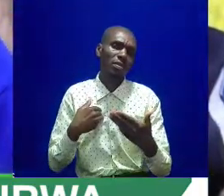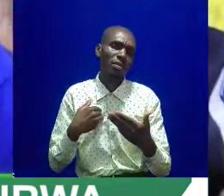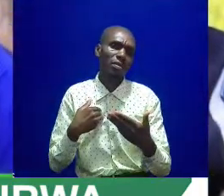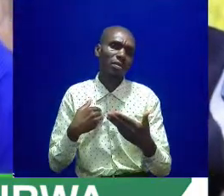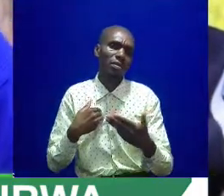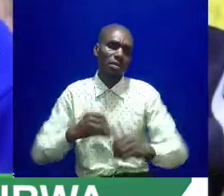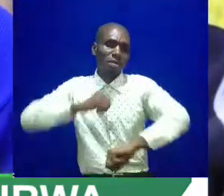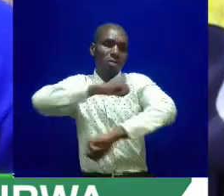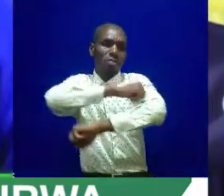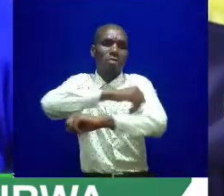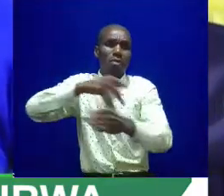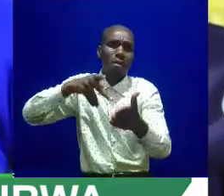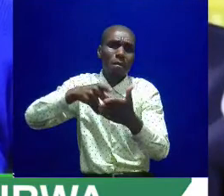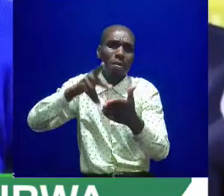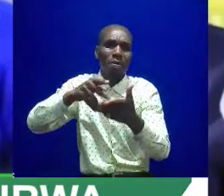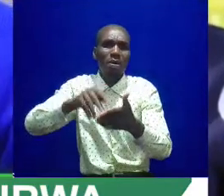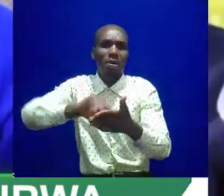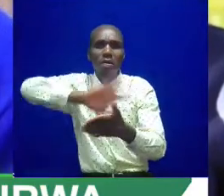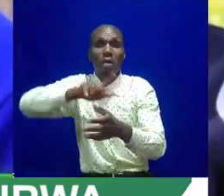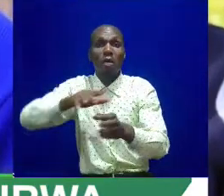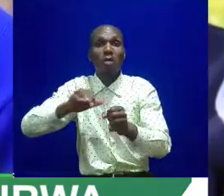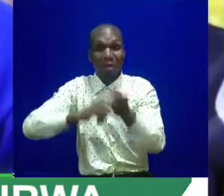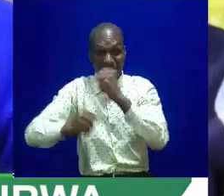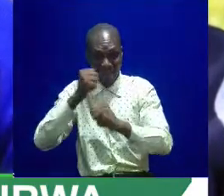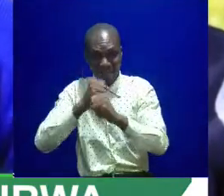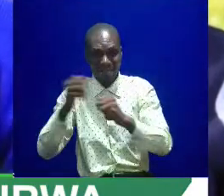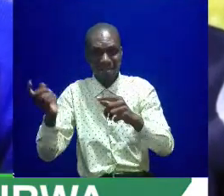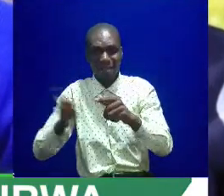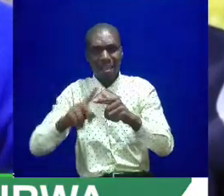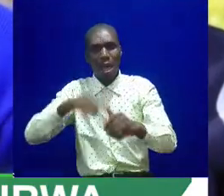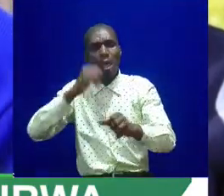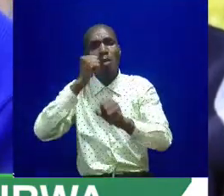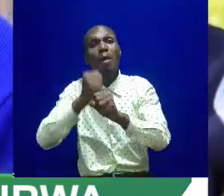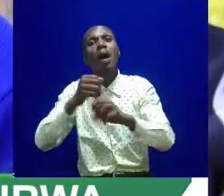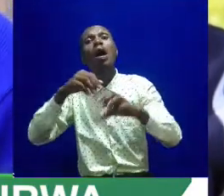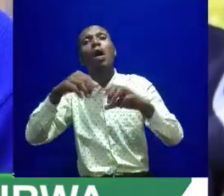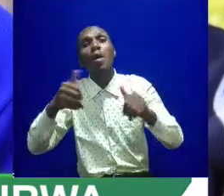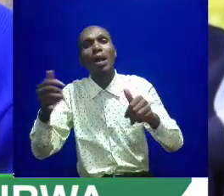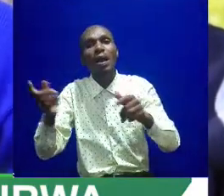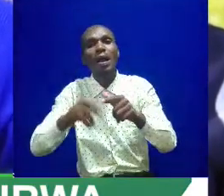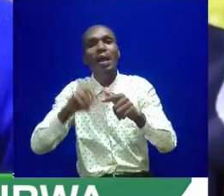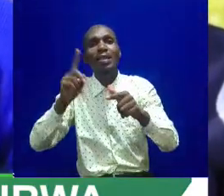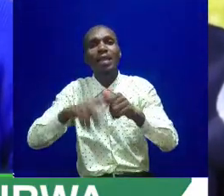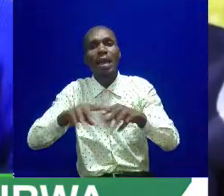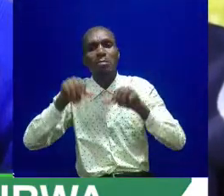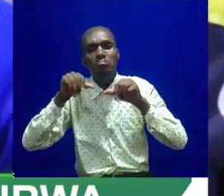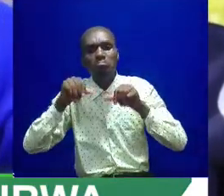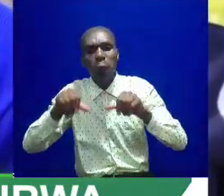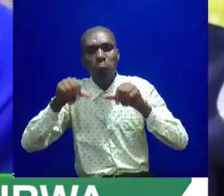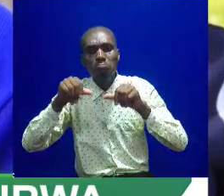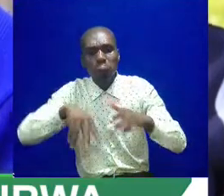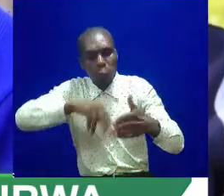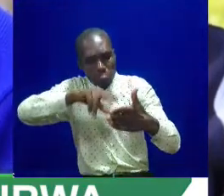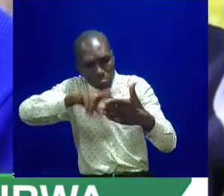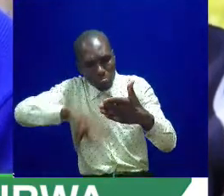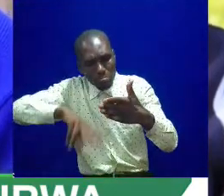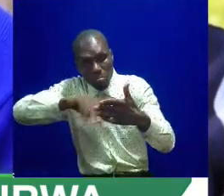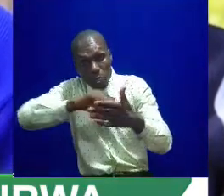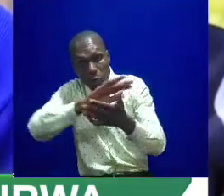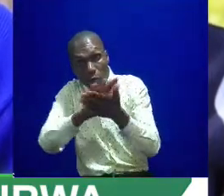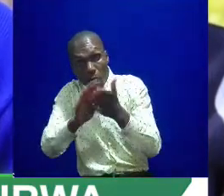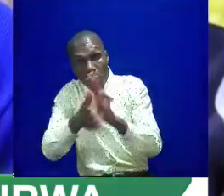Ne school fees kwa nduwele hile miaka yonsi. Nenjanga lomoki. Mkera abana bandi. Nchikobe